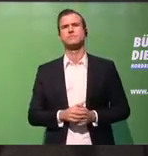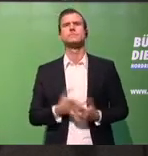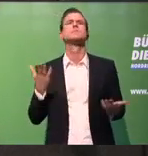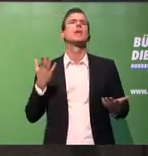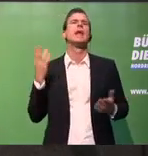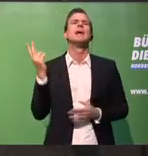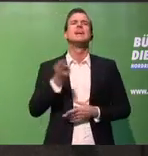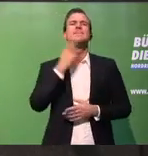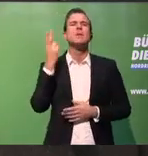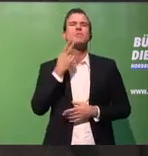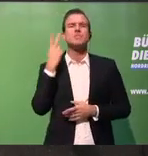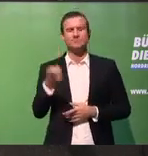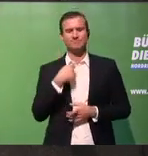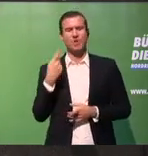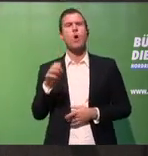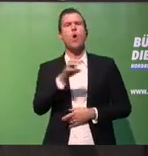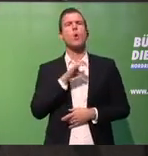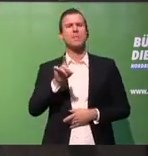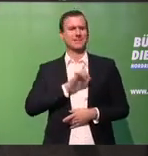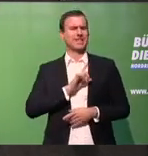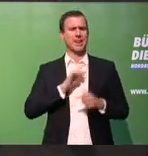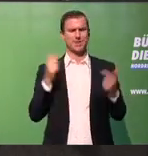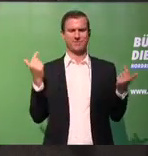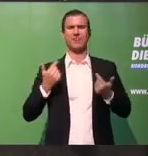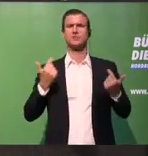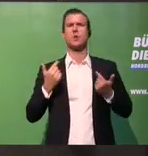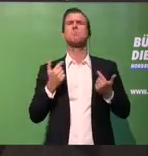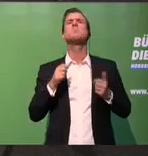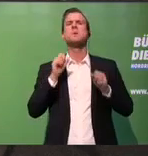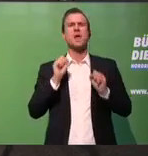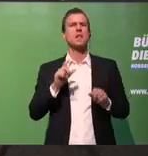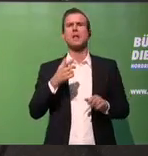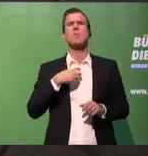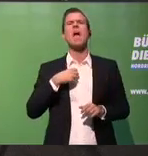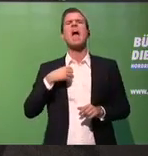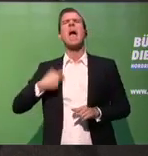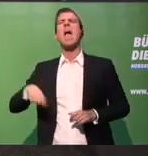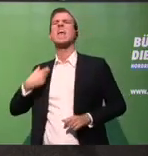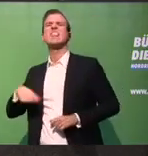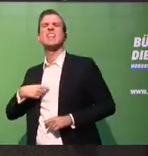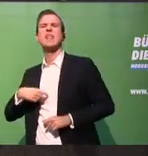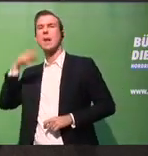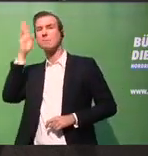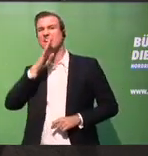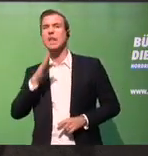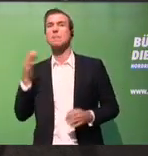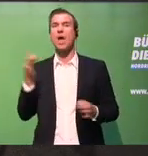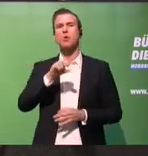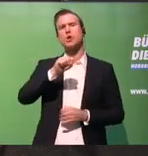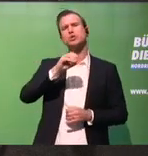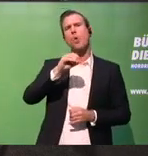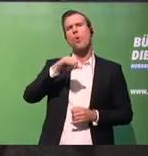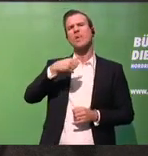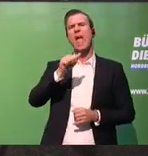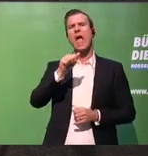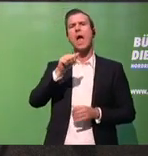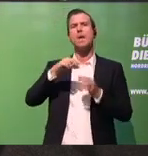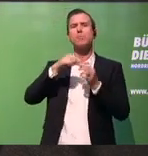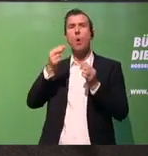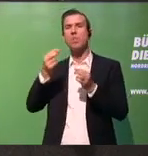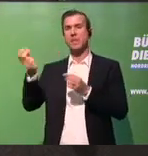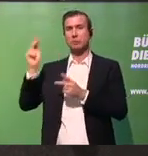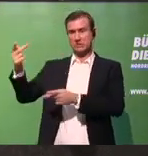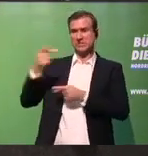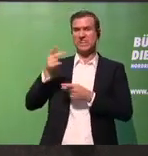Selbstverständlich können wir uns in Europa auch selbst versorgen. Na klar. Und müssen nicht aus Argentinien oder Brasilien Sojabohnen und Mais als Tierfutter einführen.